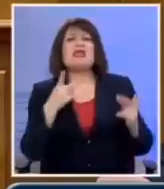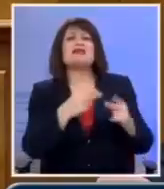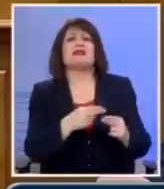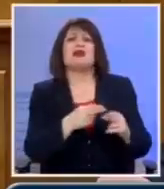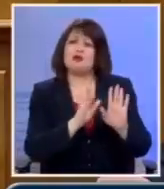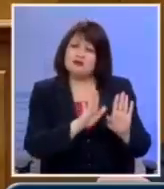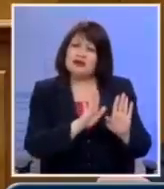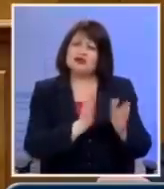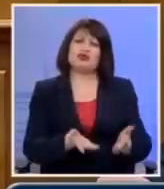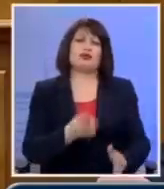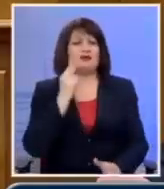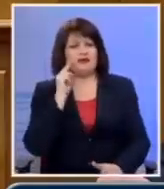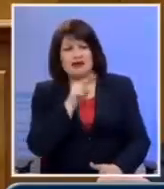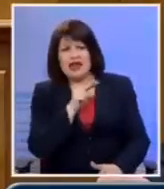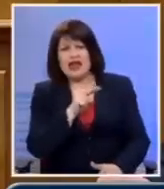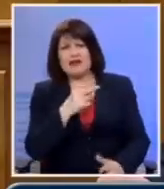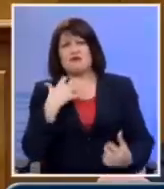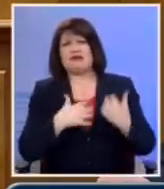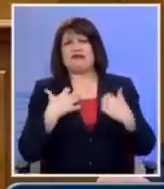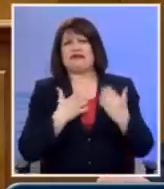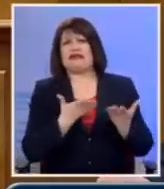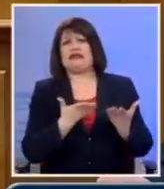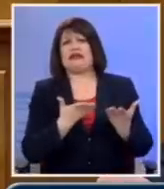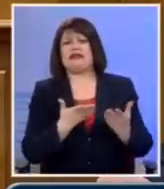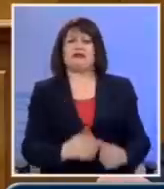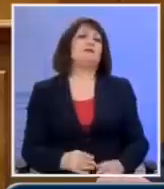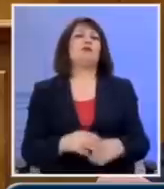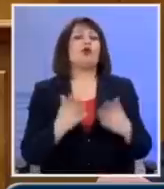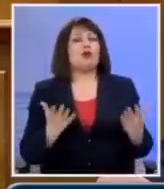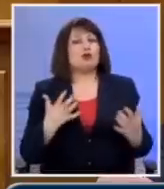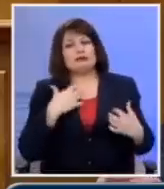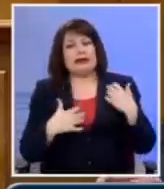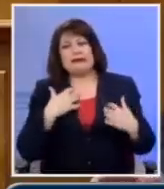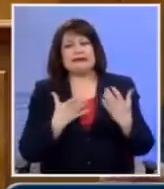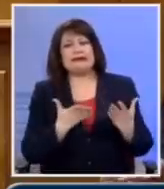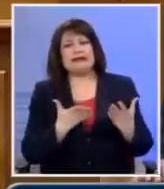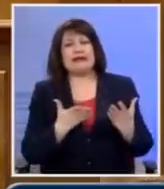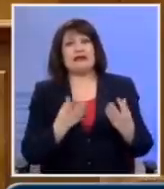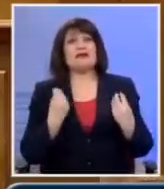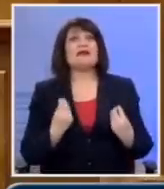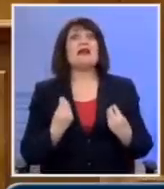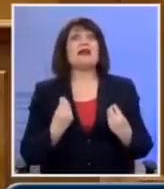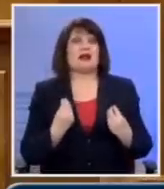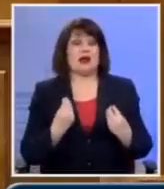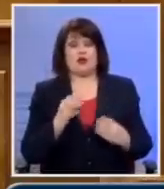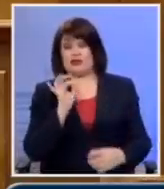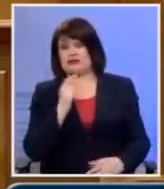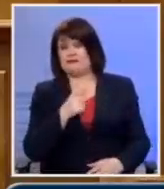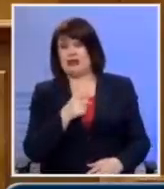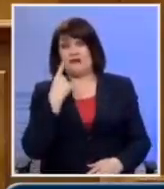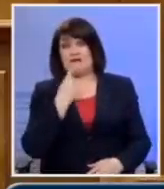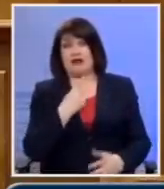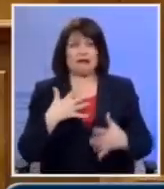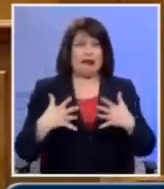διακόψει. Βλέπω ότι έχετε μία ανησυχία. Όμως η ανησυχία μάλλον δεν είναι καλός ιονός. Προδίδει